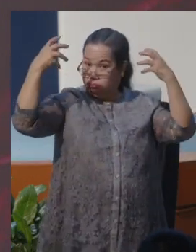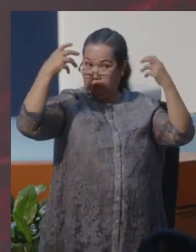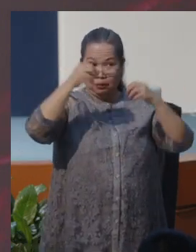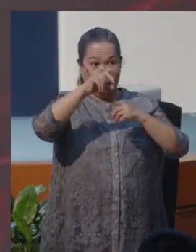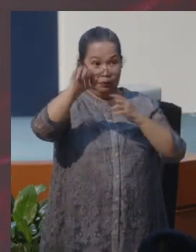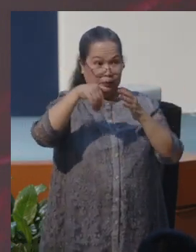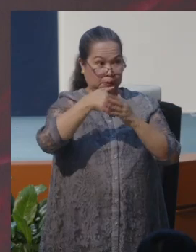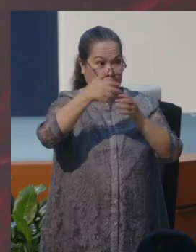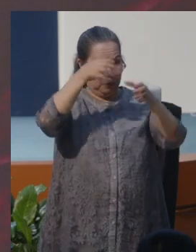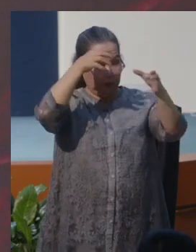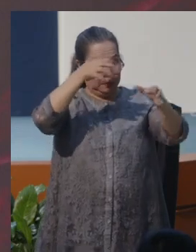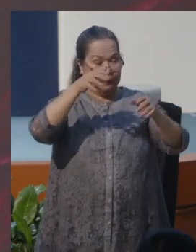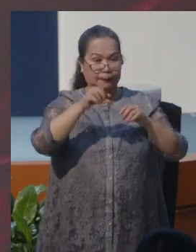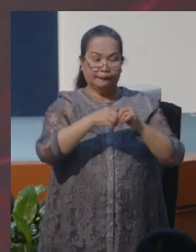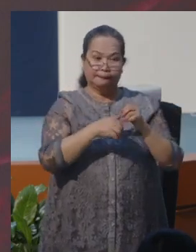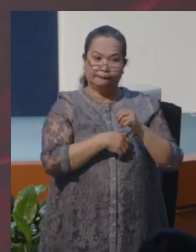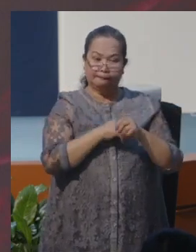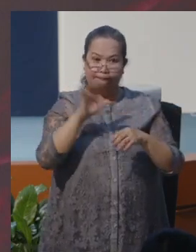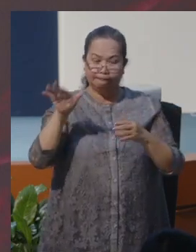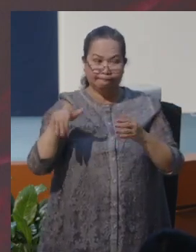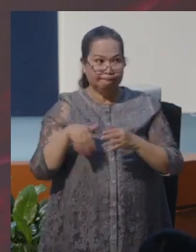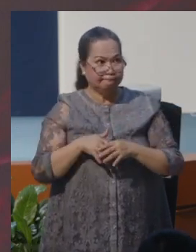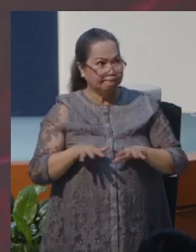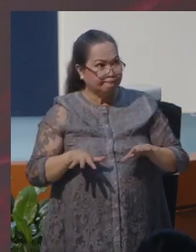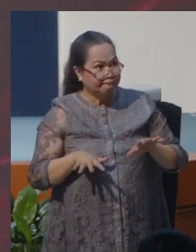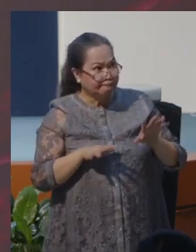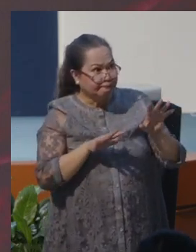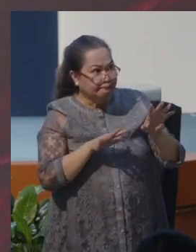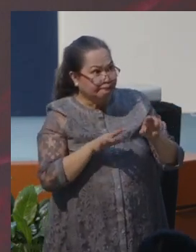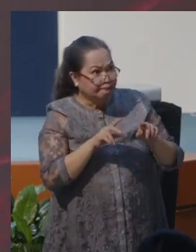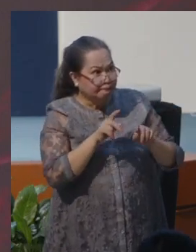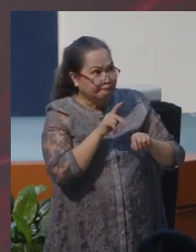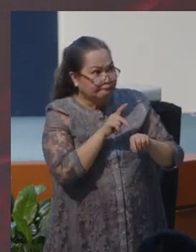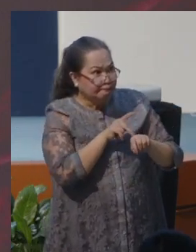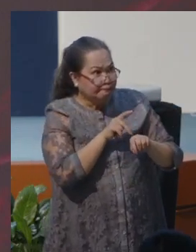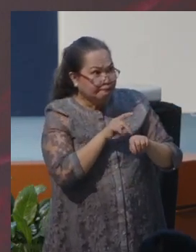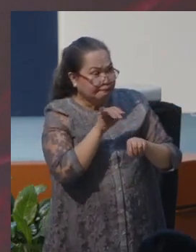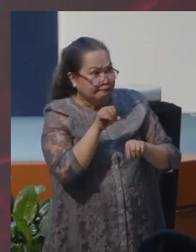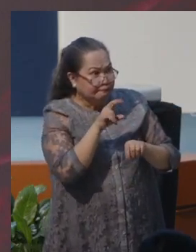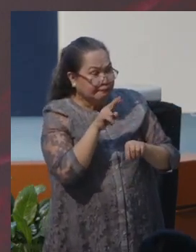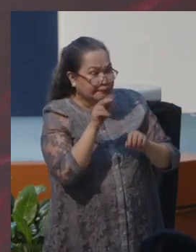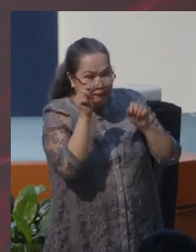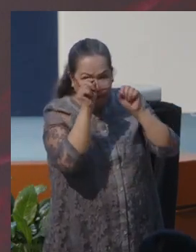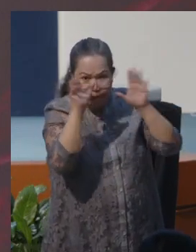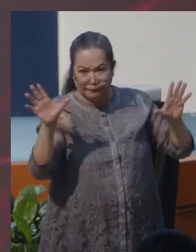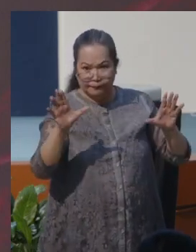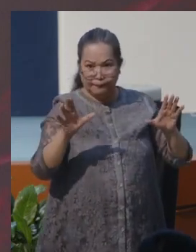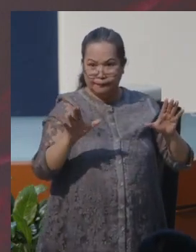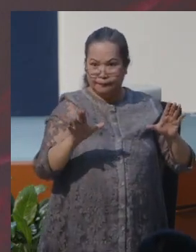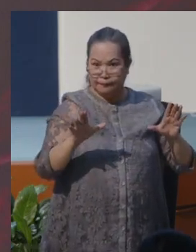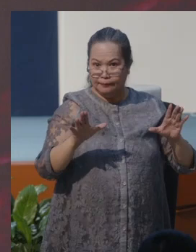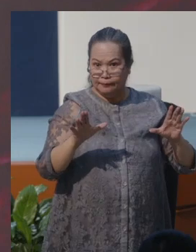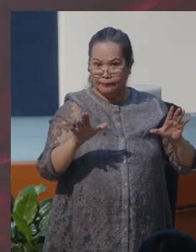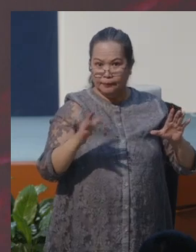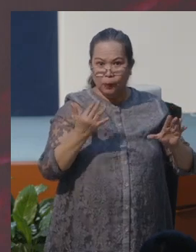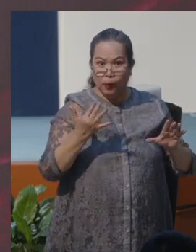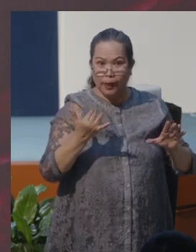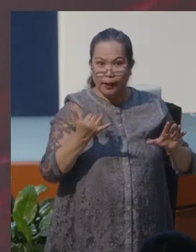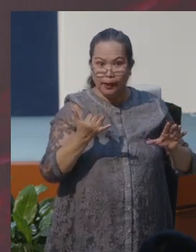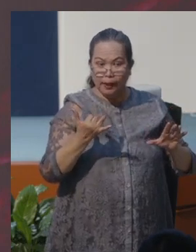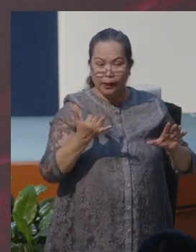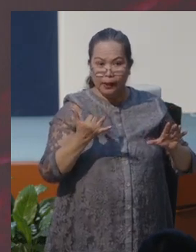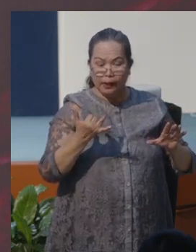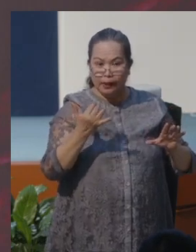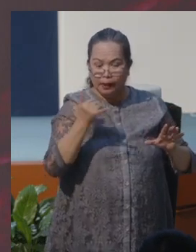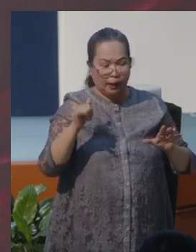Ang sabi nila, they were amazed. They were astonished. Bakit? Anong dahilan?